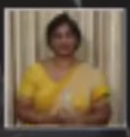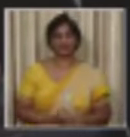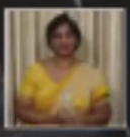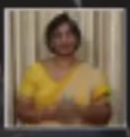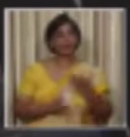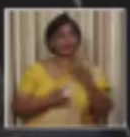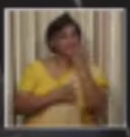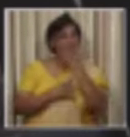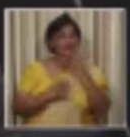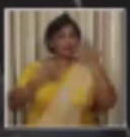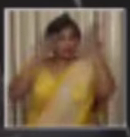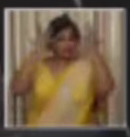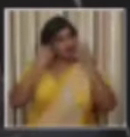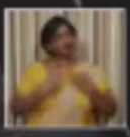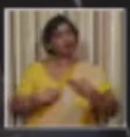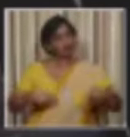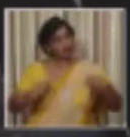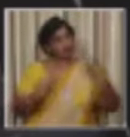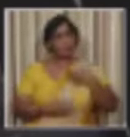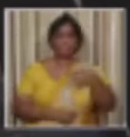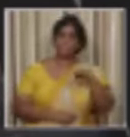මේ සිංහයා මේ අභියෝග පිළිගත්තා.